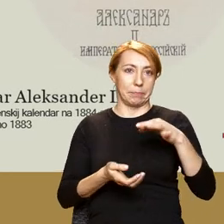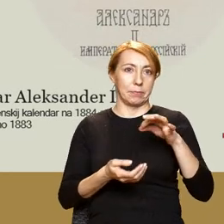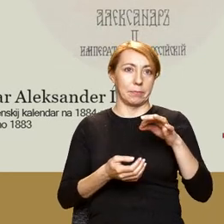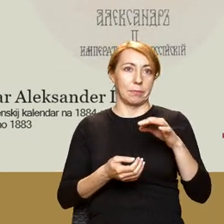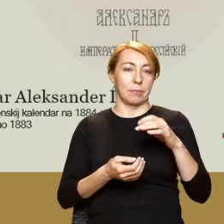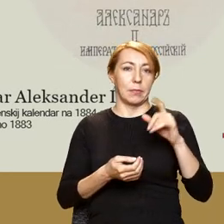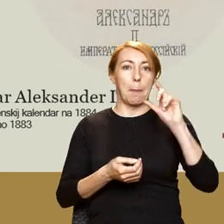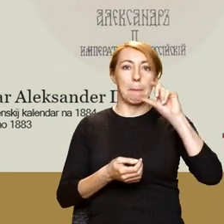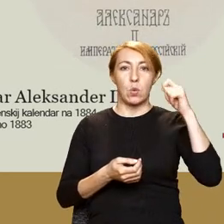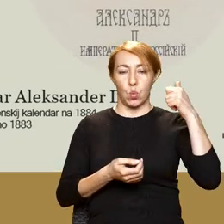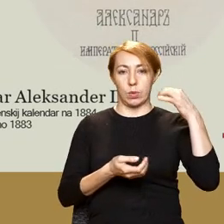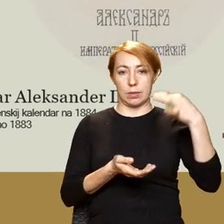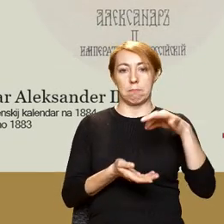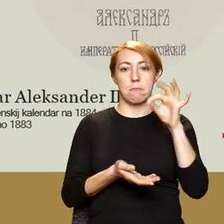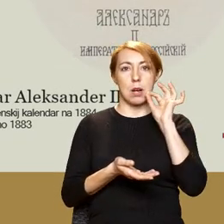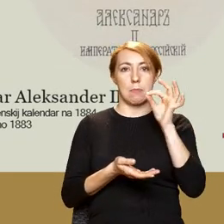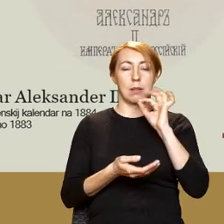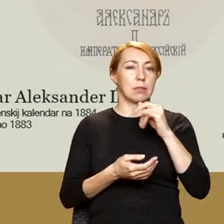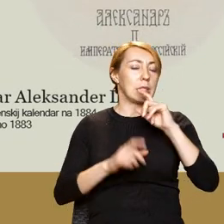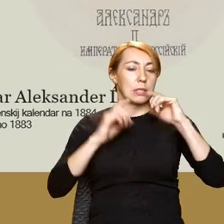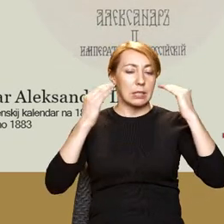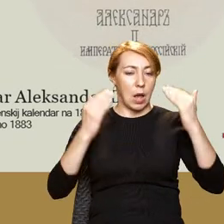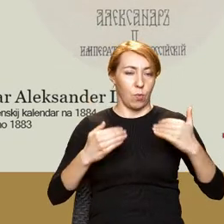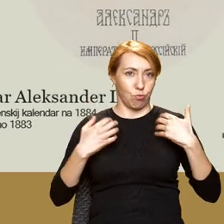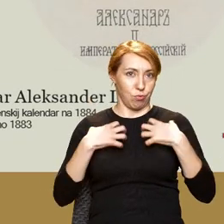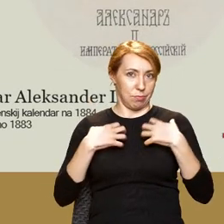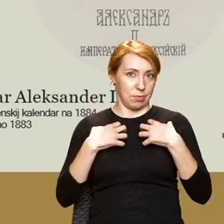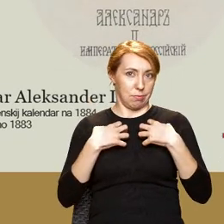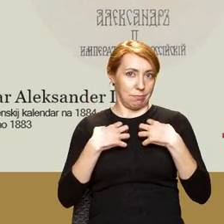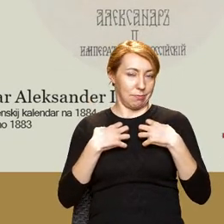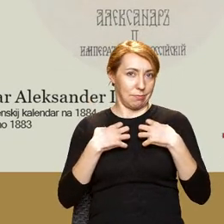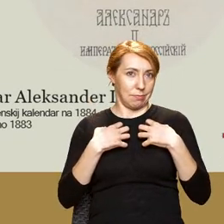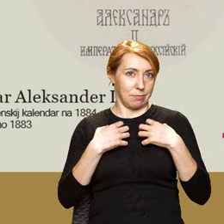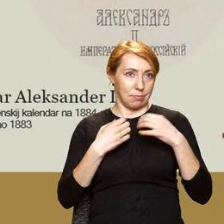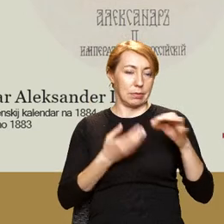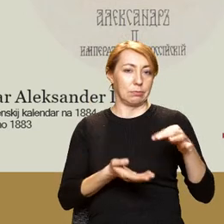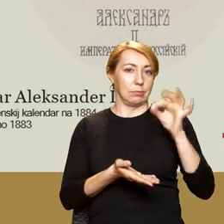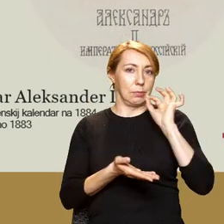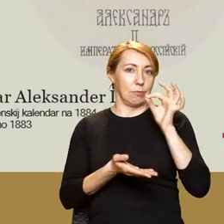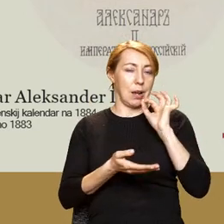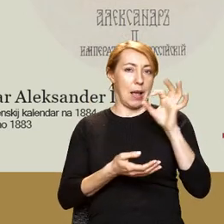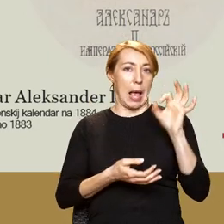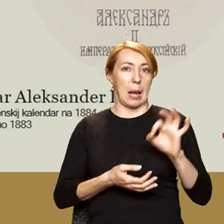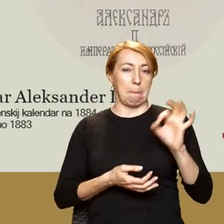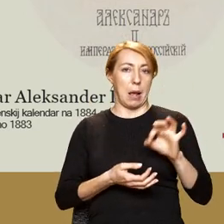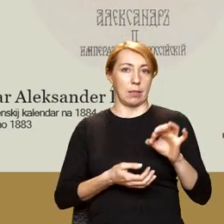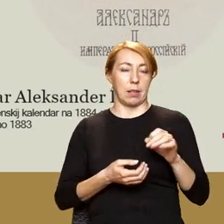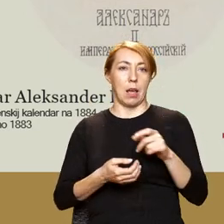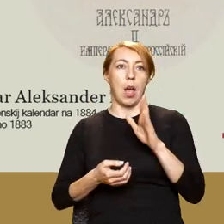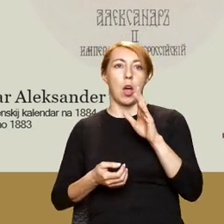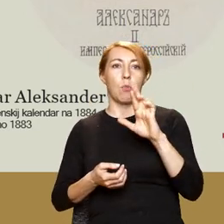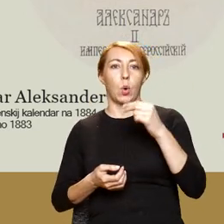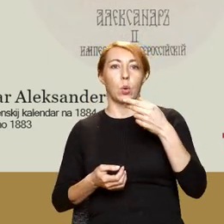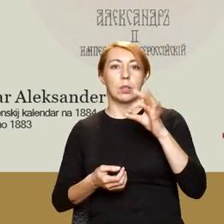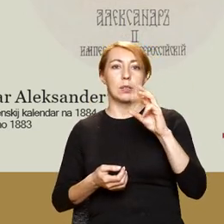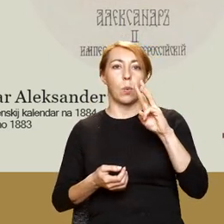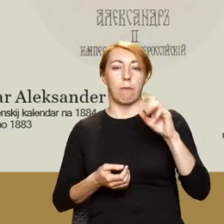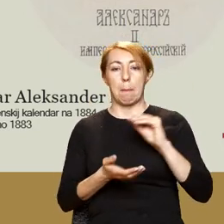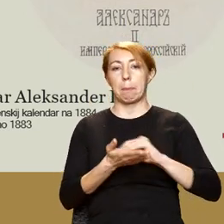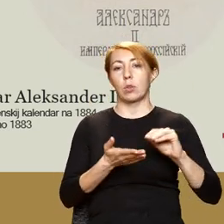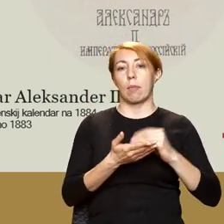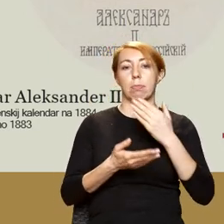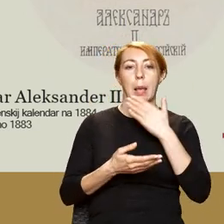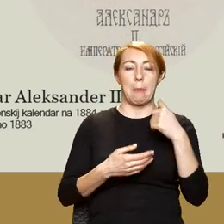pił herbatę. Całe życie pił herbatę. Oczywiście samowara. Albo Bronisław pisze, nie było herbaty,